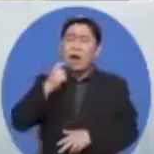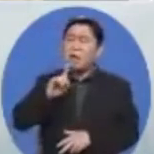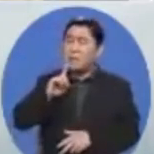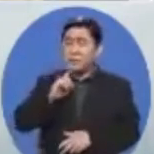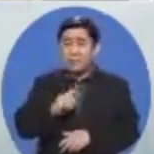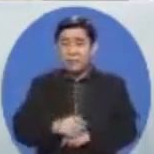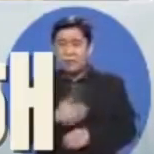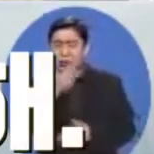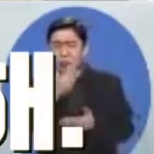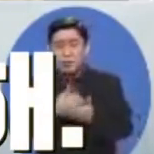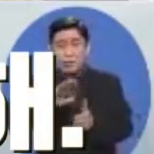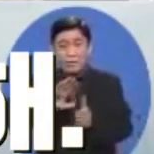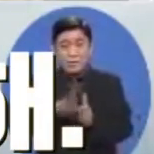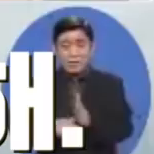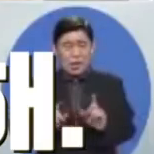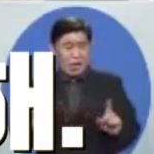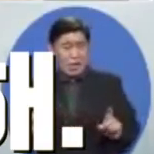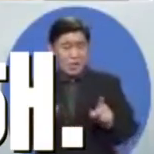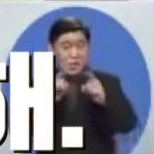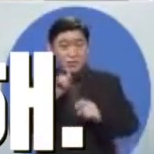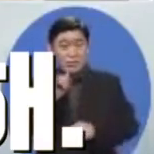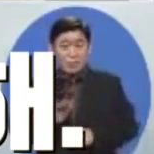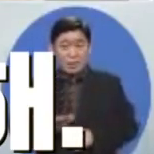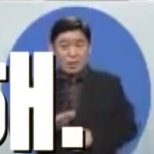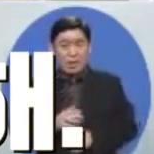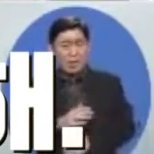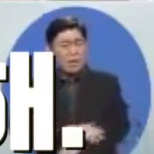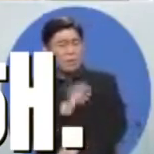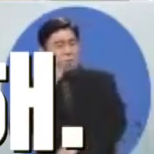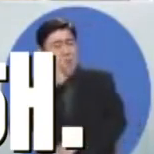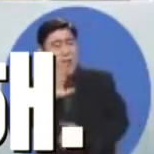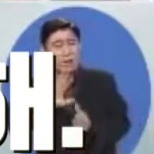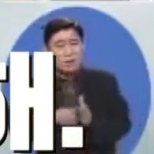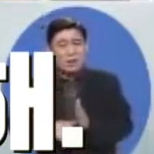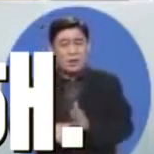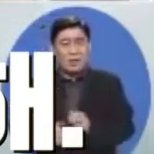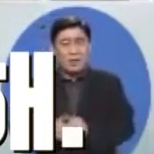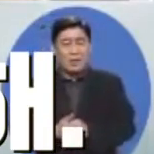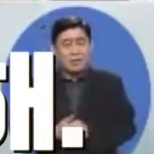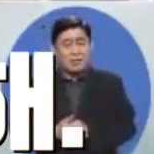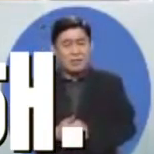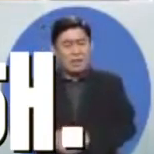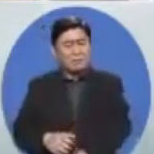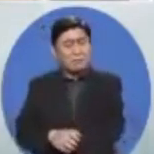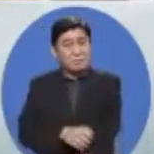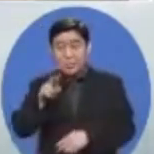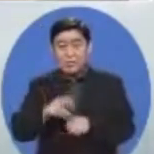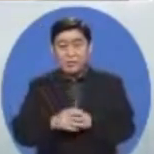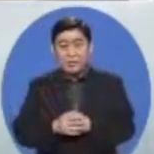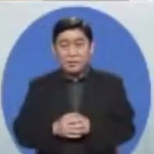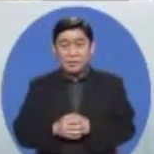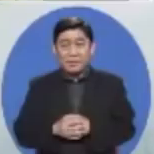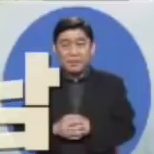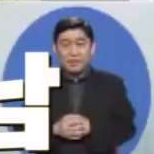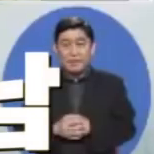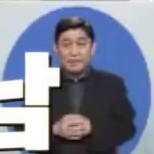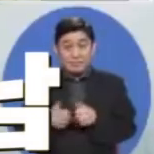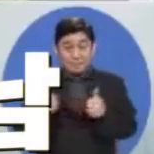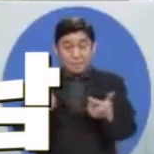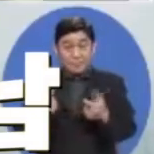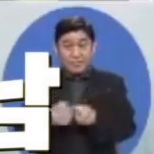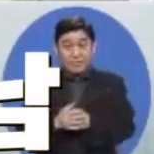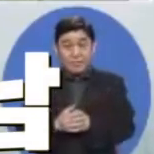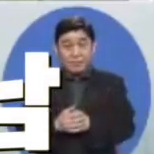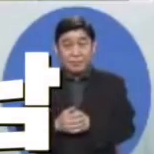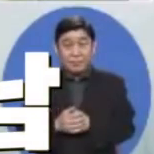불편해요. 귀한 시간에 지금 이 논쟁을 하고 있다는 것이 옆에서 봤을 때는 되게 사실은 불편스럽습니다.